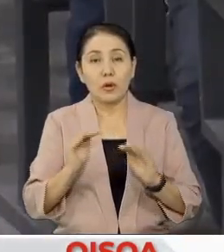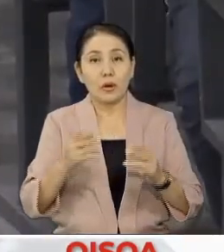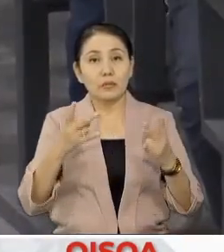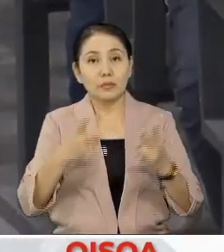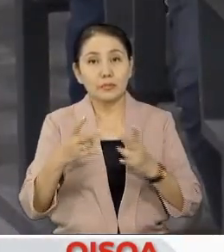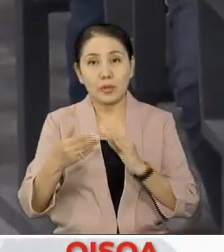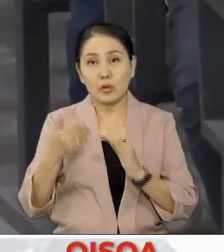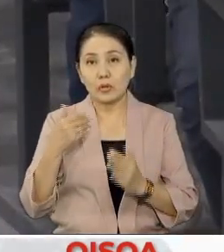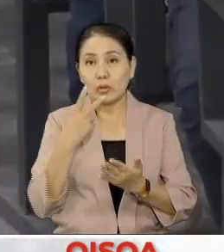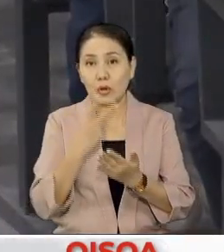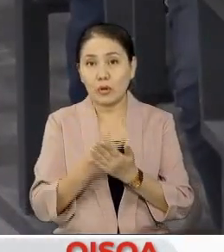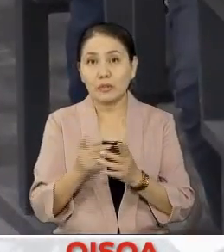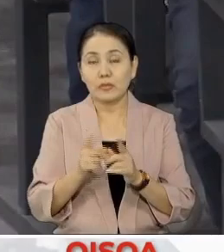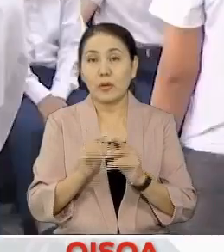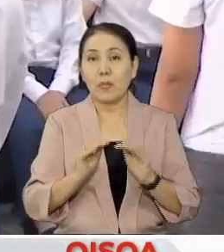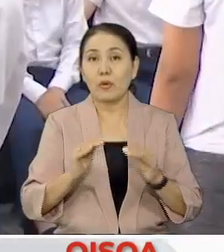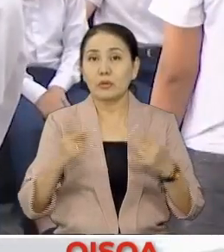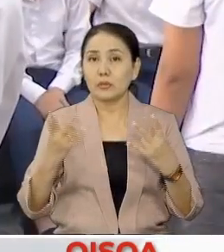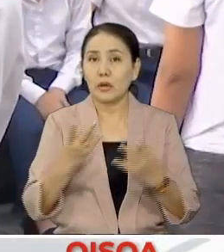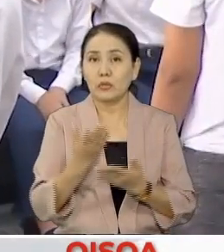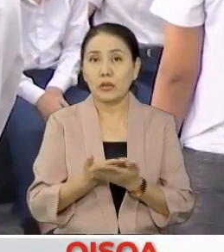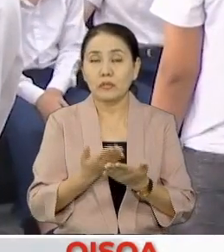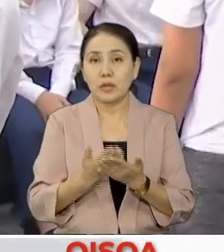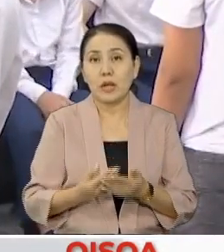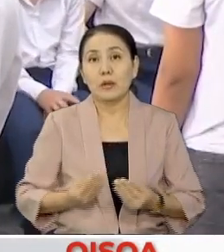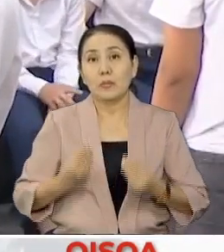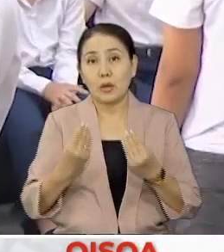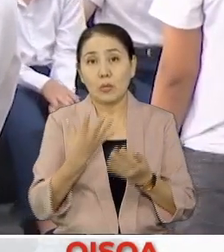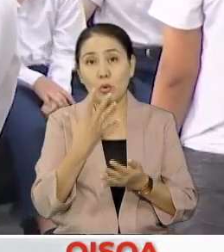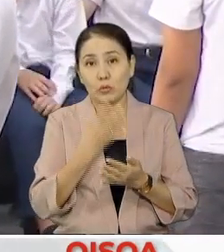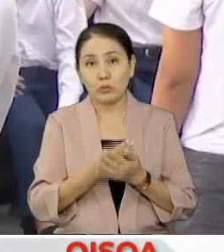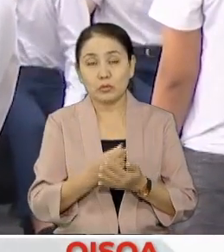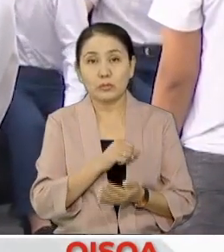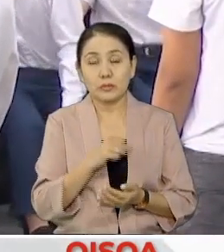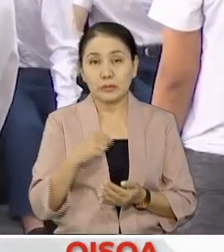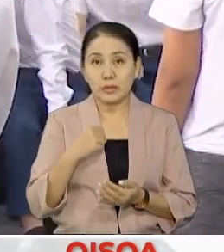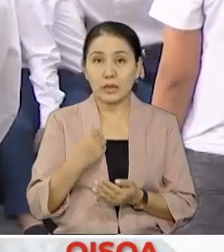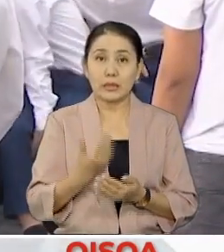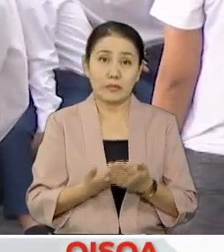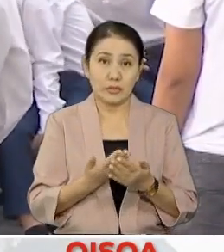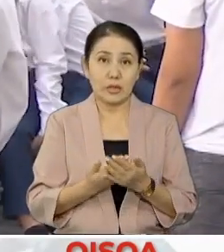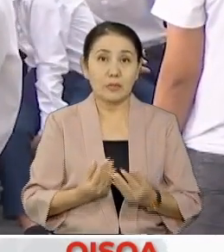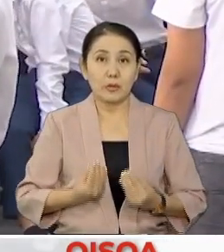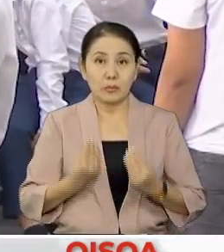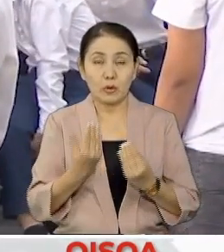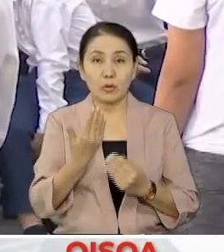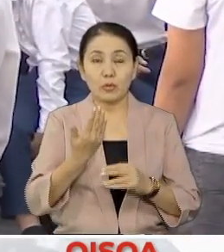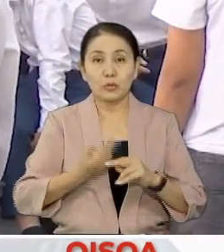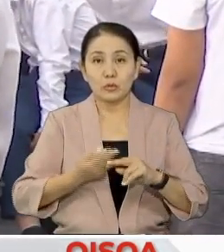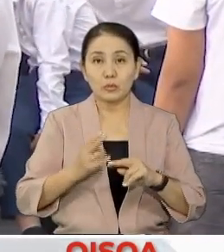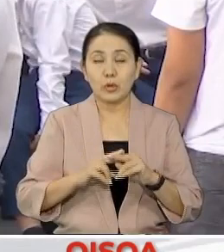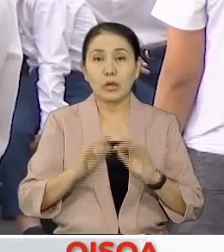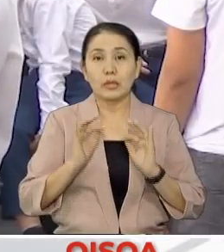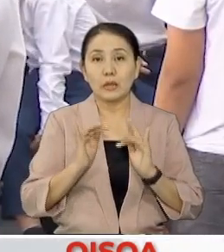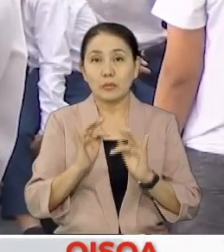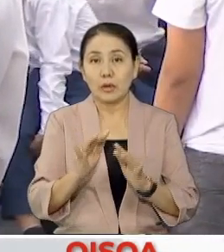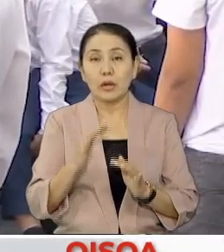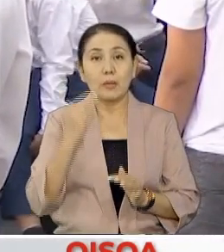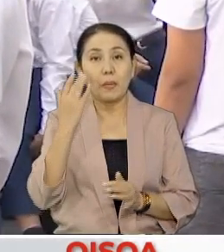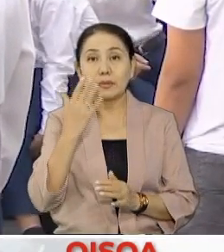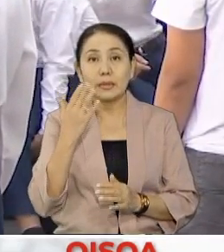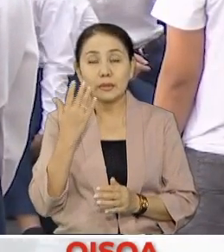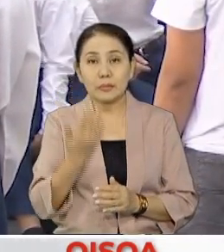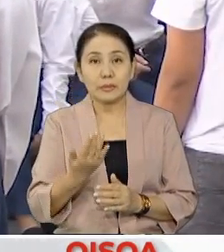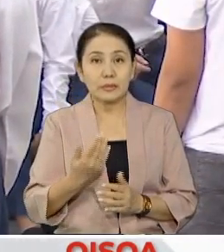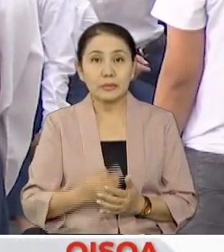holatlarini oldini olish va ularga zarur tavsiyalar berib, o'zimizda zarur tavsiyalarimizni berib kelmoqdamiz. Ushbu tadbirlarning asosiy maqsadimiz